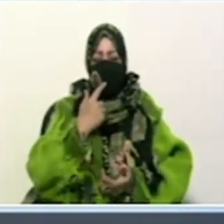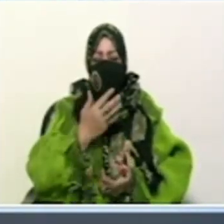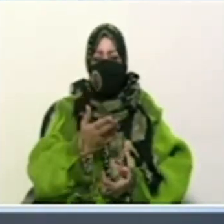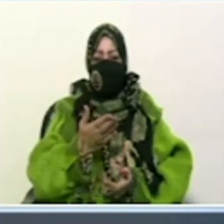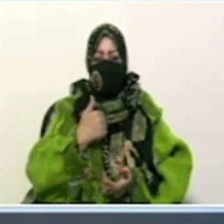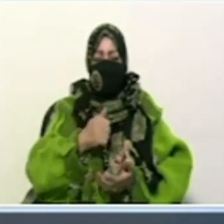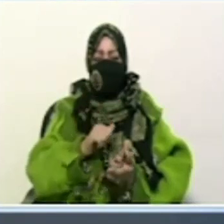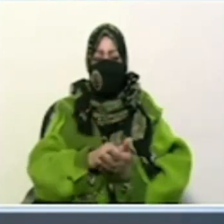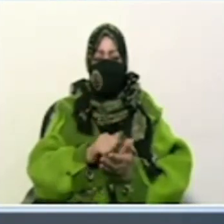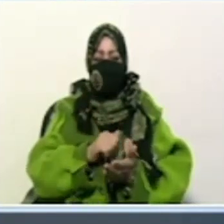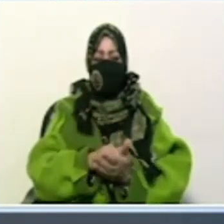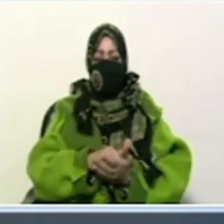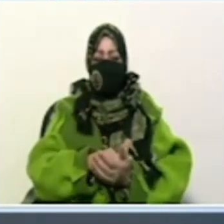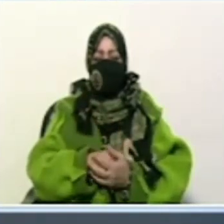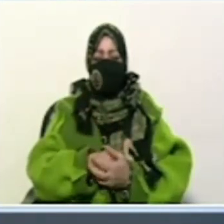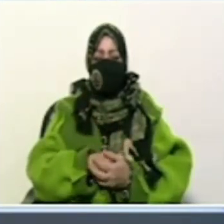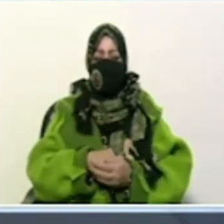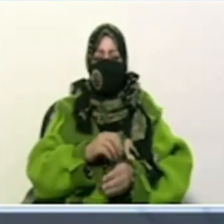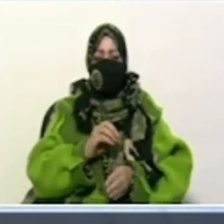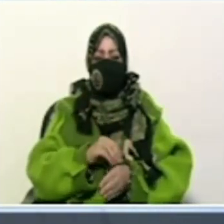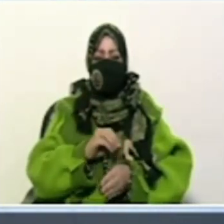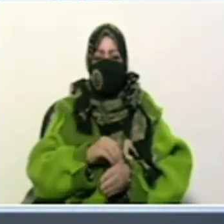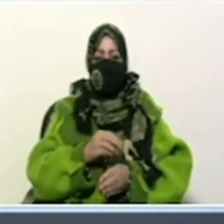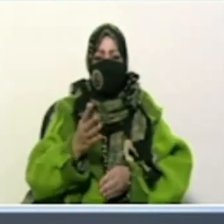علي تتصل يعني بالرقم المجاني